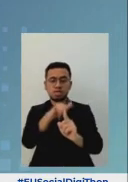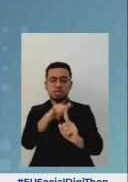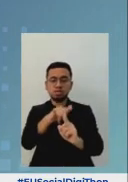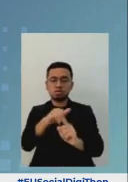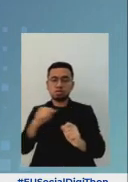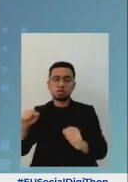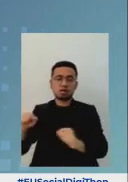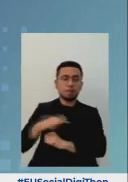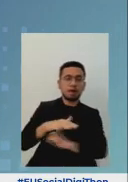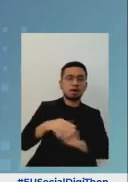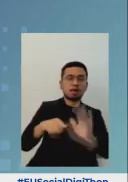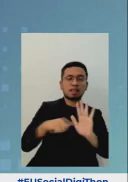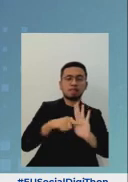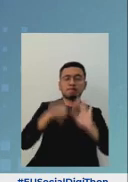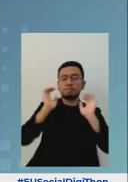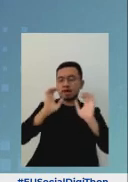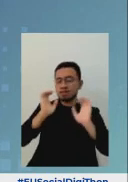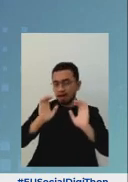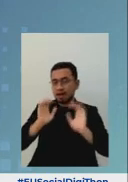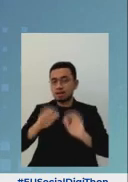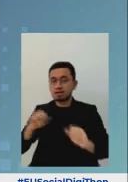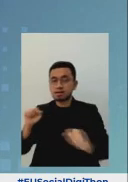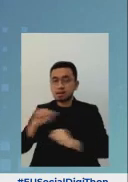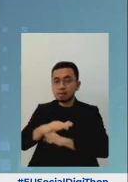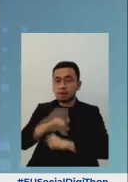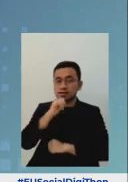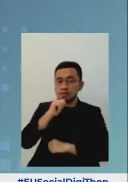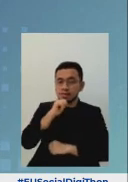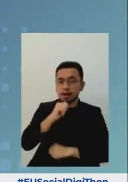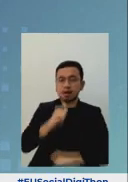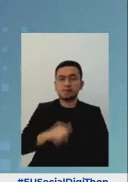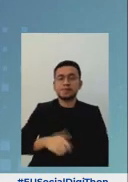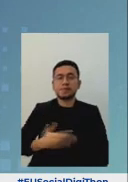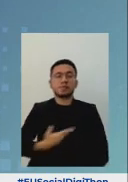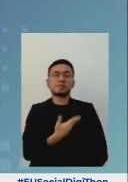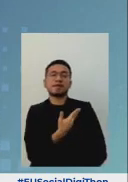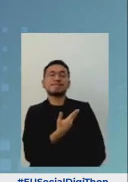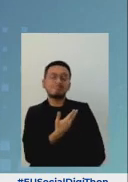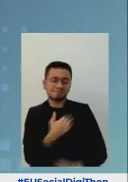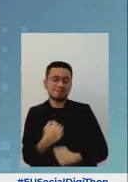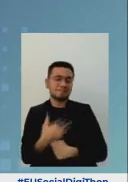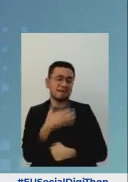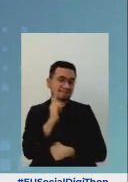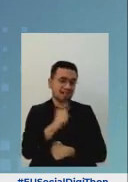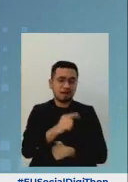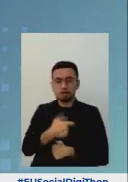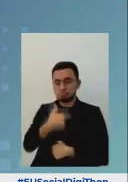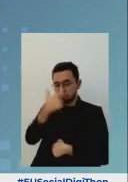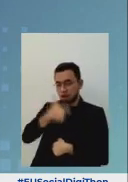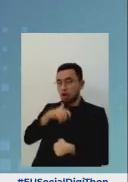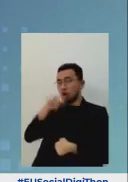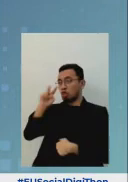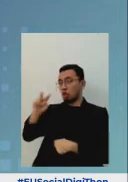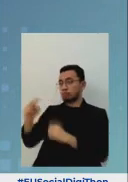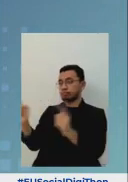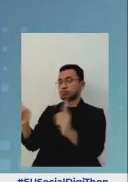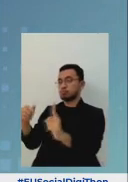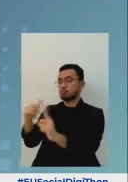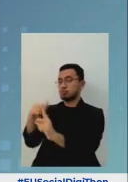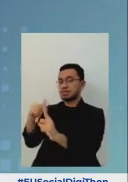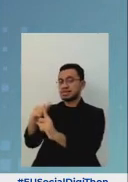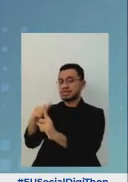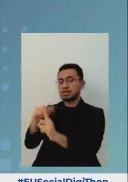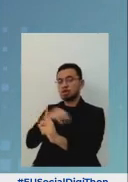baik untuk si penyintas, untuk si penonton gitu ya, dan juga untuk si